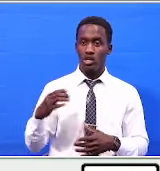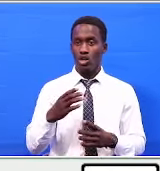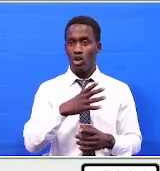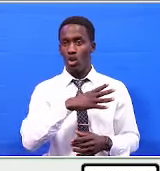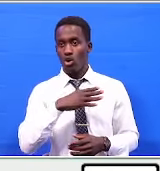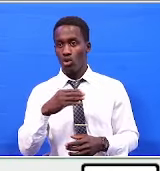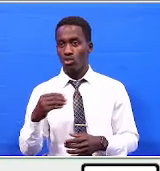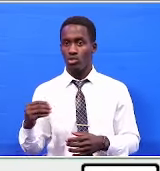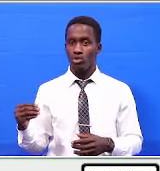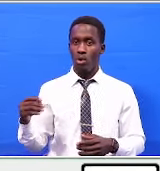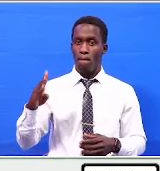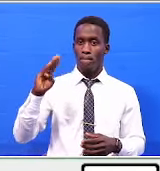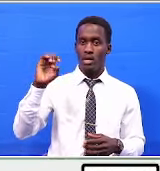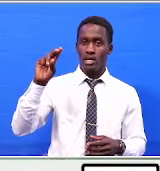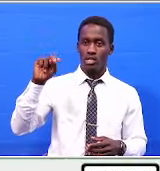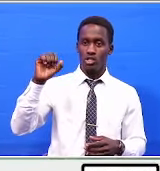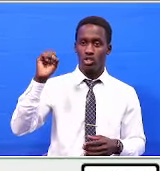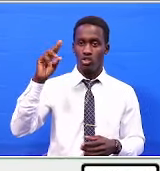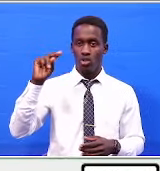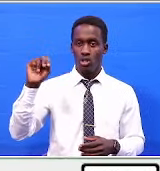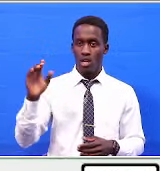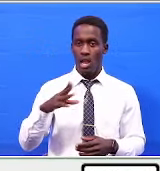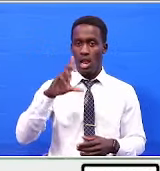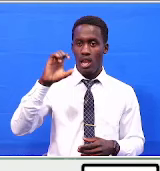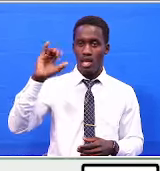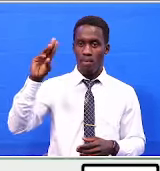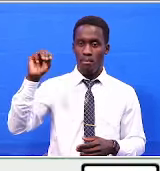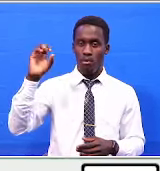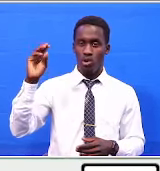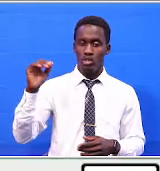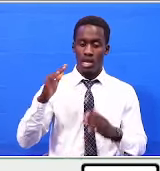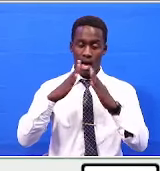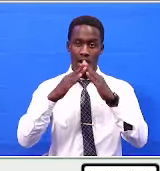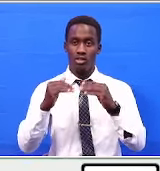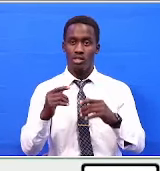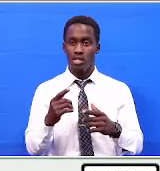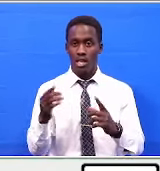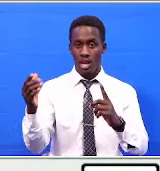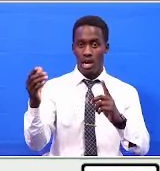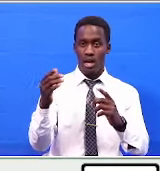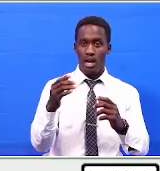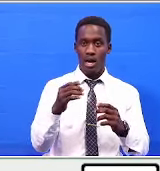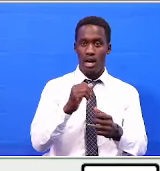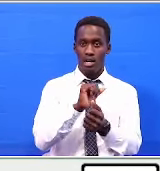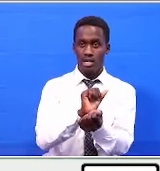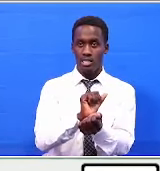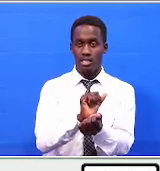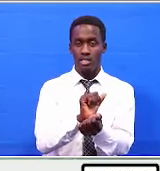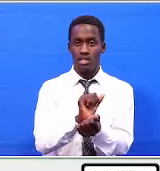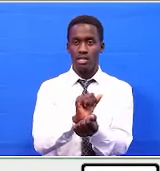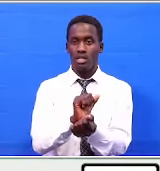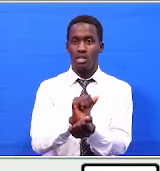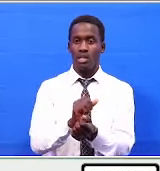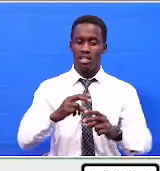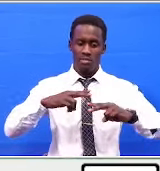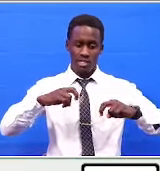ardhi katika kaunti ya Kiambu, Benson Limo Longo Lenyang, na kumkamata. Tume hiyo inamchunguza afisa huyu kuhusiana na kashfa ya